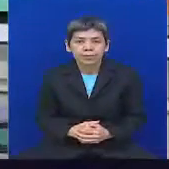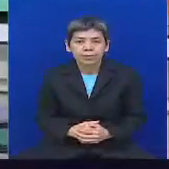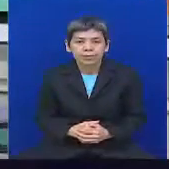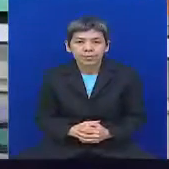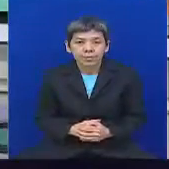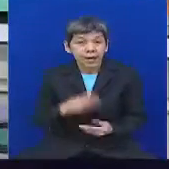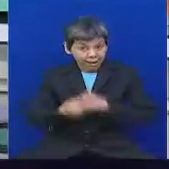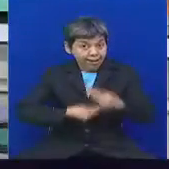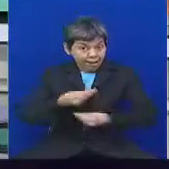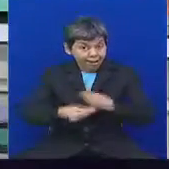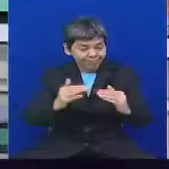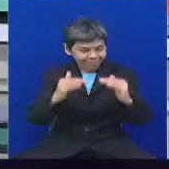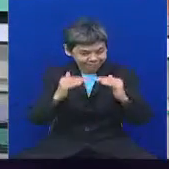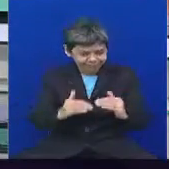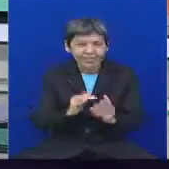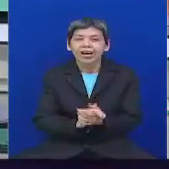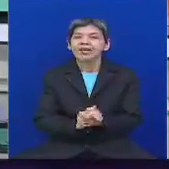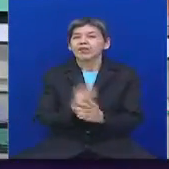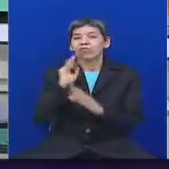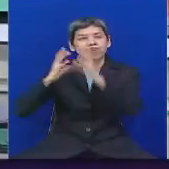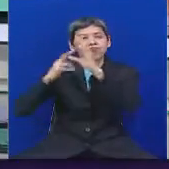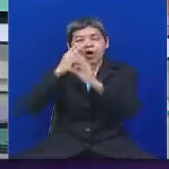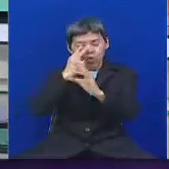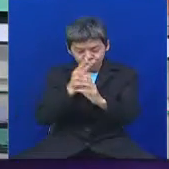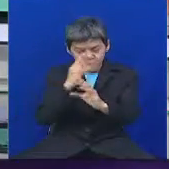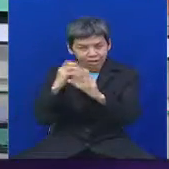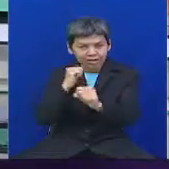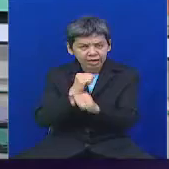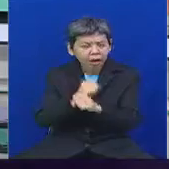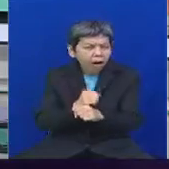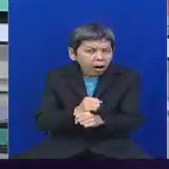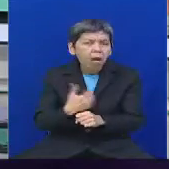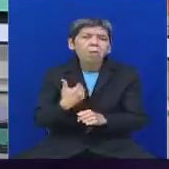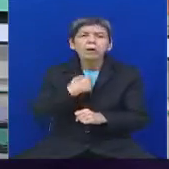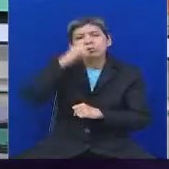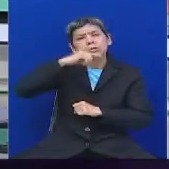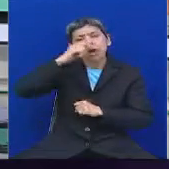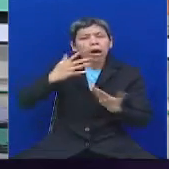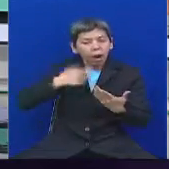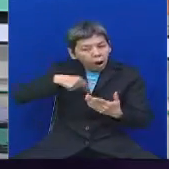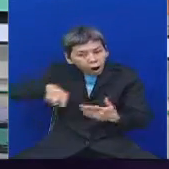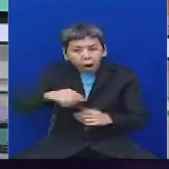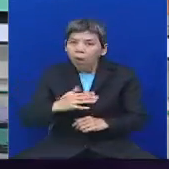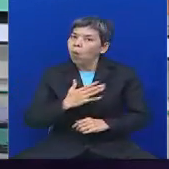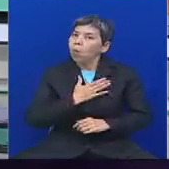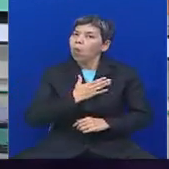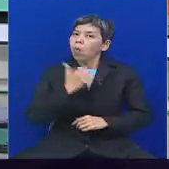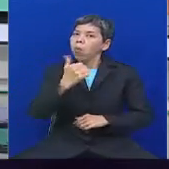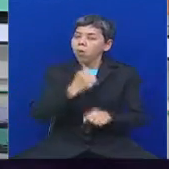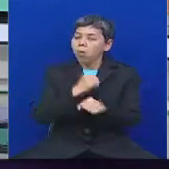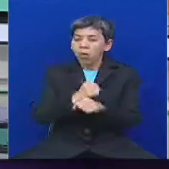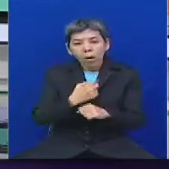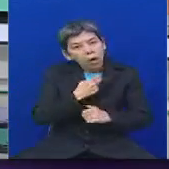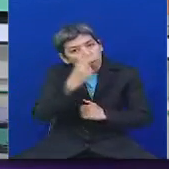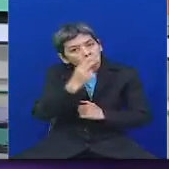จากเรื่องตลาดคลองผดุงนะคะมาดูภาพยนตร์กันบ้างค่ะพูดถึงภาพยนตร์นอกกระแสจากบ้านเราสามารถสร้างความสนใจให้กับนักช